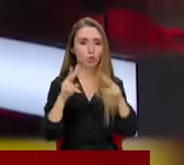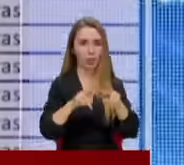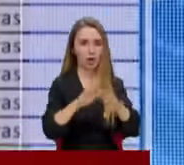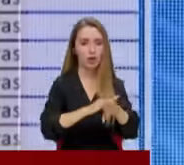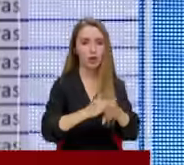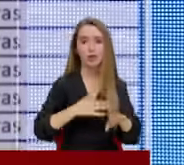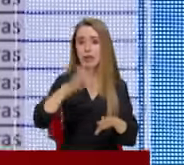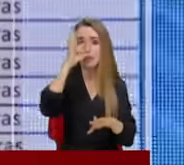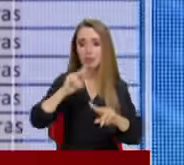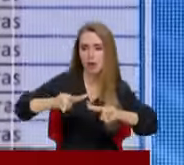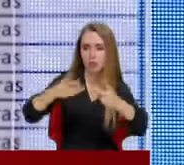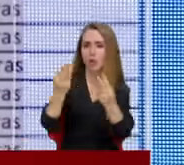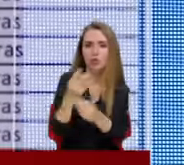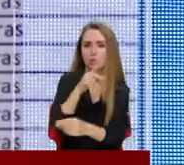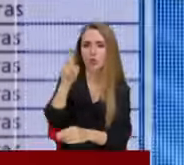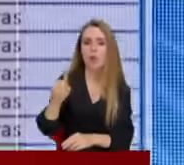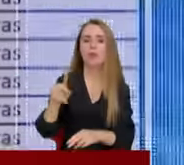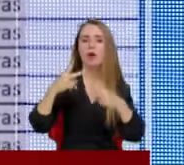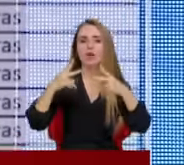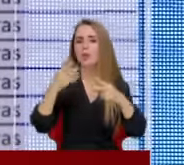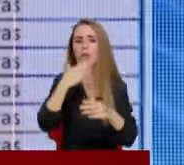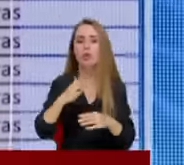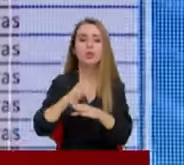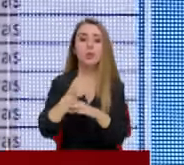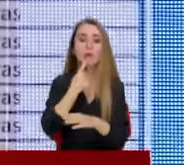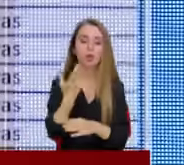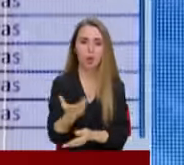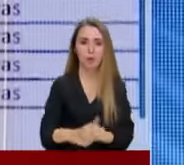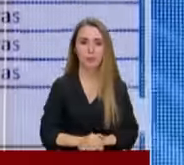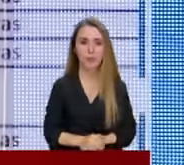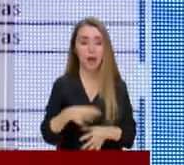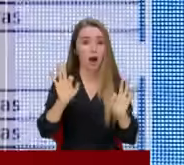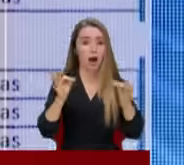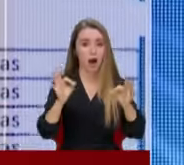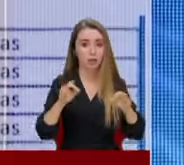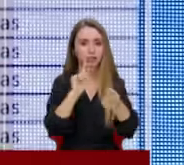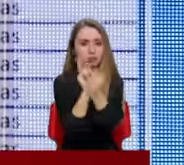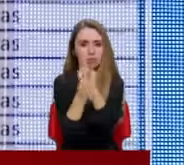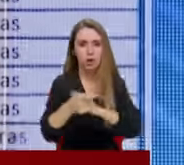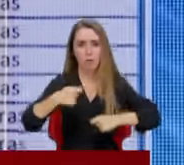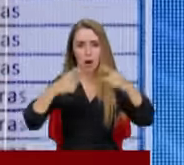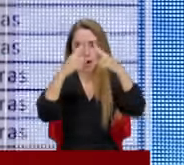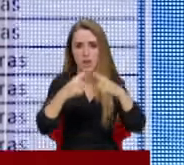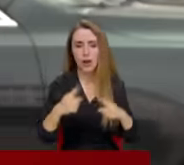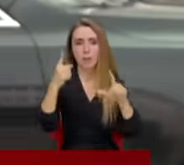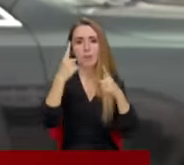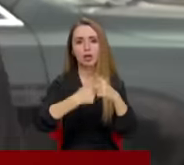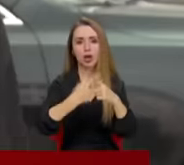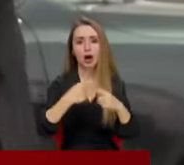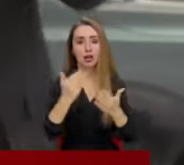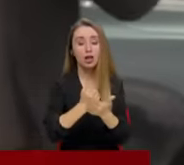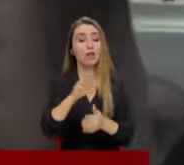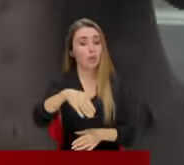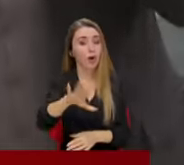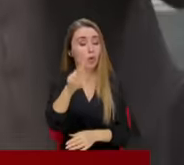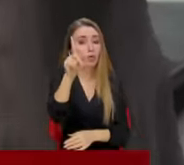"Ben kimden kaldığını sormadım, neden açıklamadın diye sordum" diyerek yüklendi. Ziynet eşyası, banka hesabı ve kira gelirlerinin olup